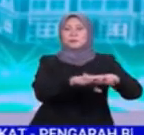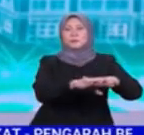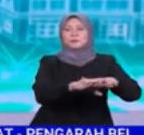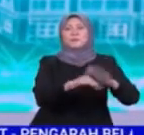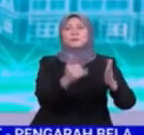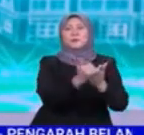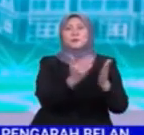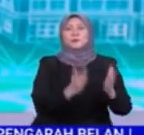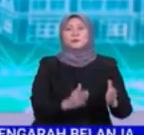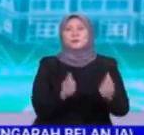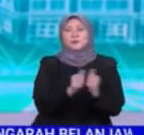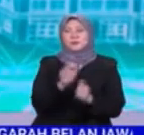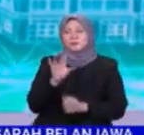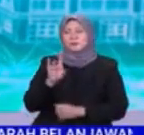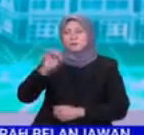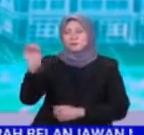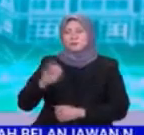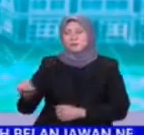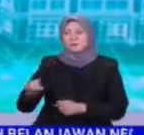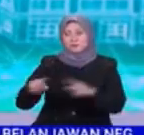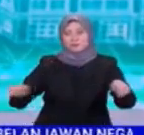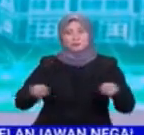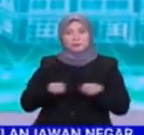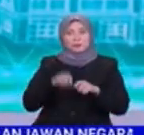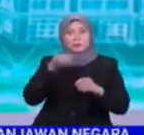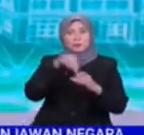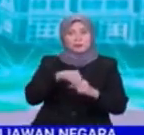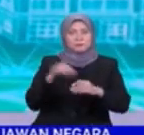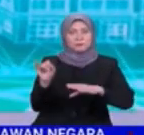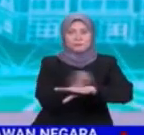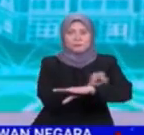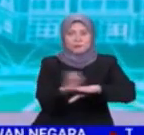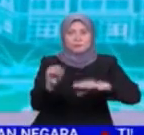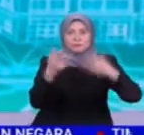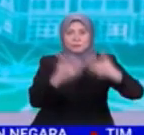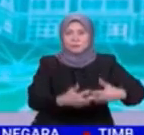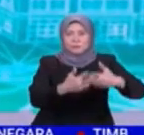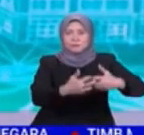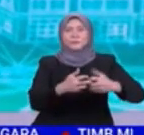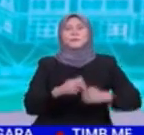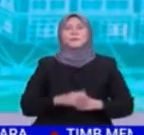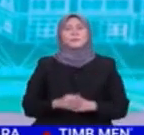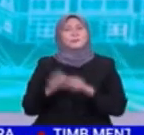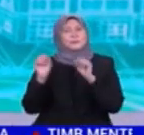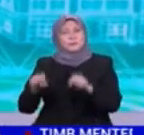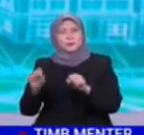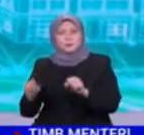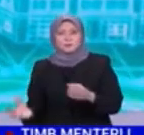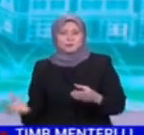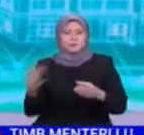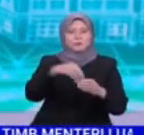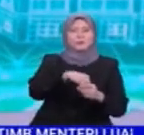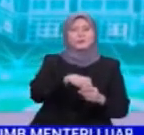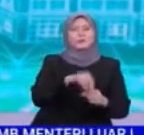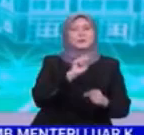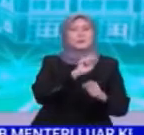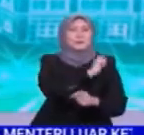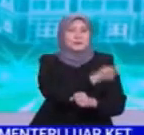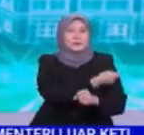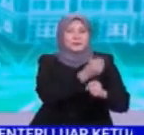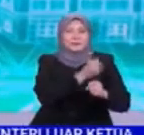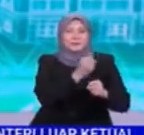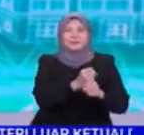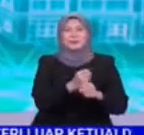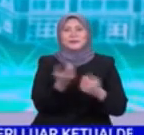penghuni dengan 80% dianggar ditempatkan dalam industri. Jumlah itu sekaligus mampu mengisi kekosongan tenaga kerja